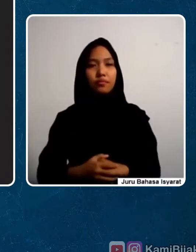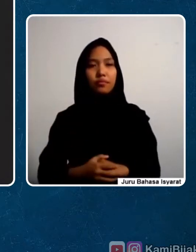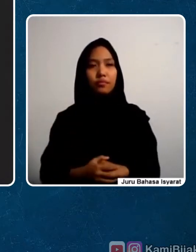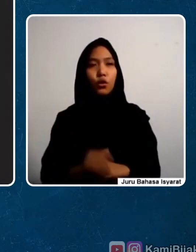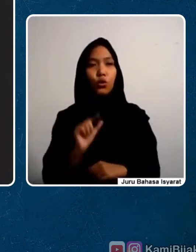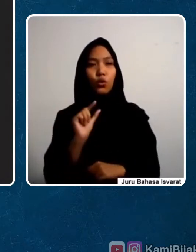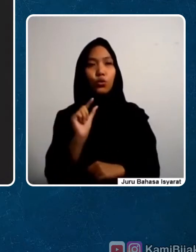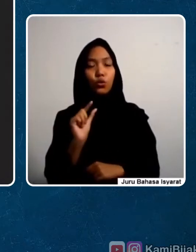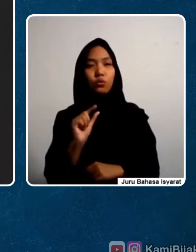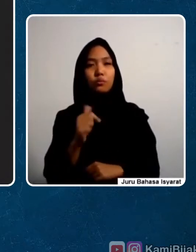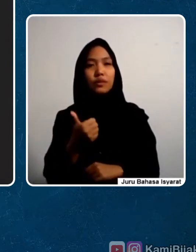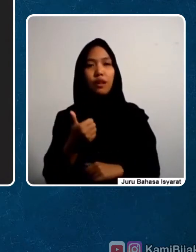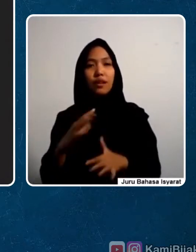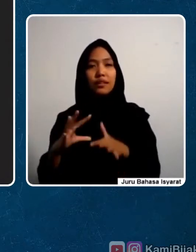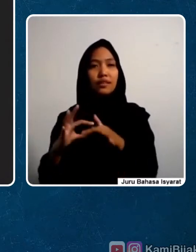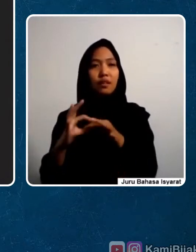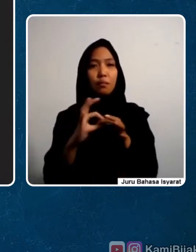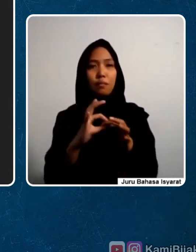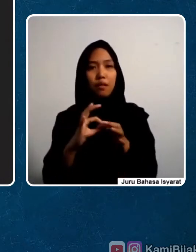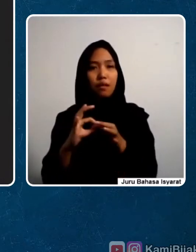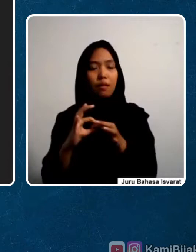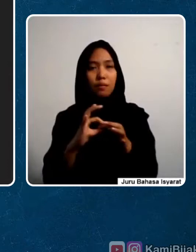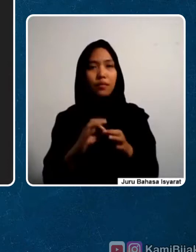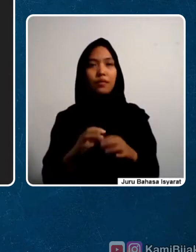lakon budaya. Terima kasih.